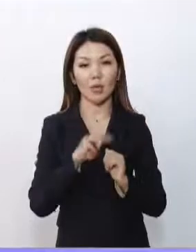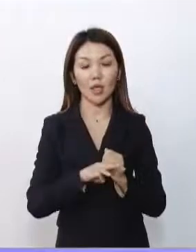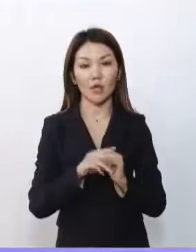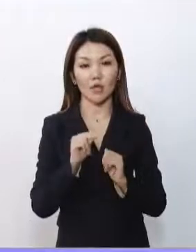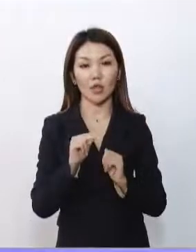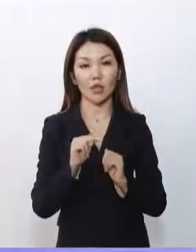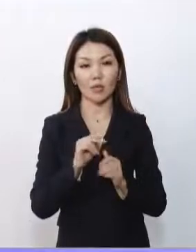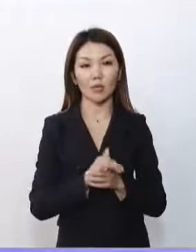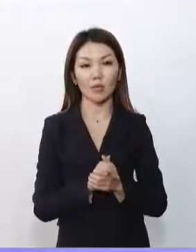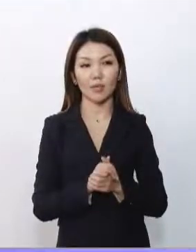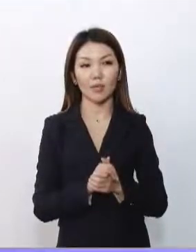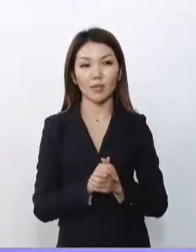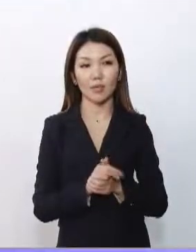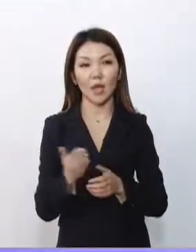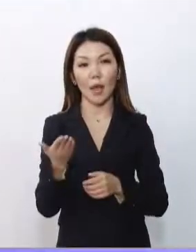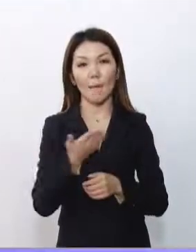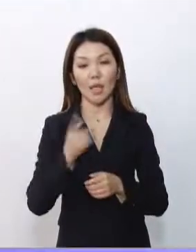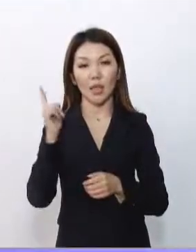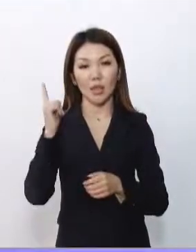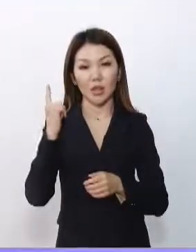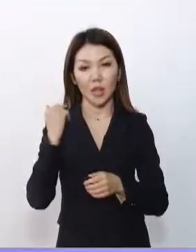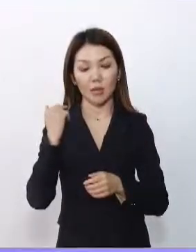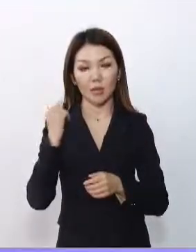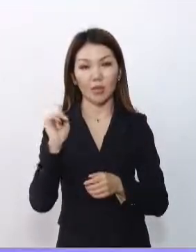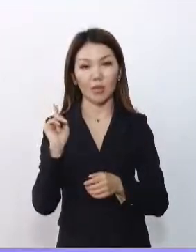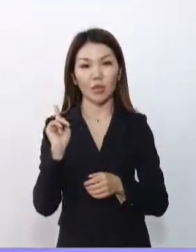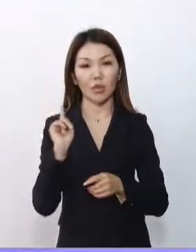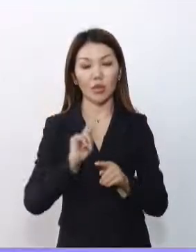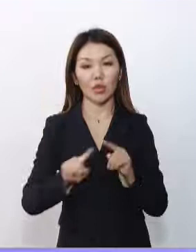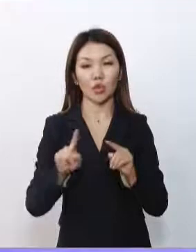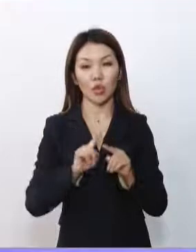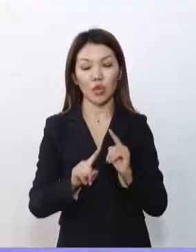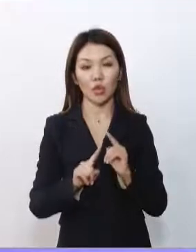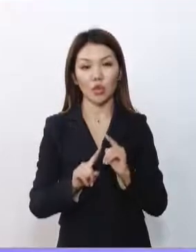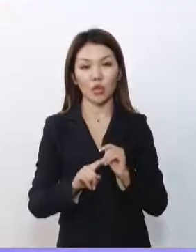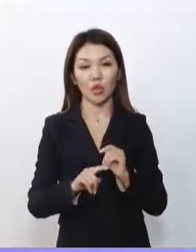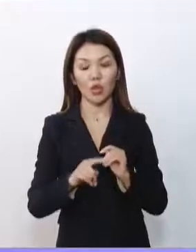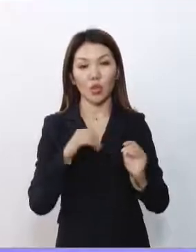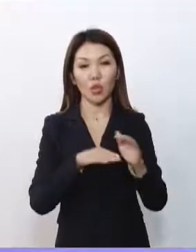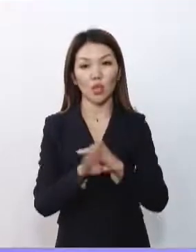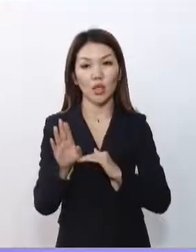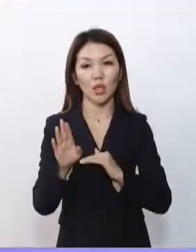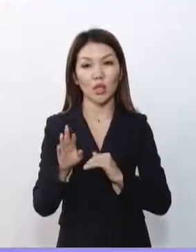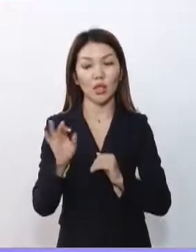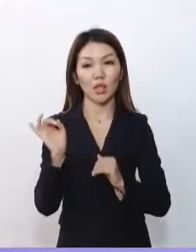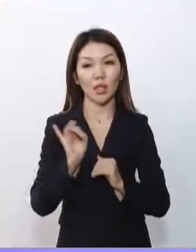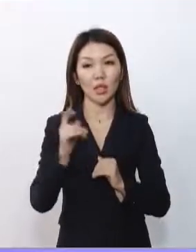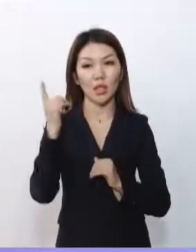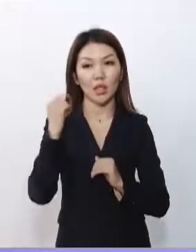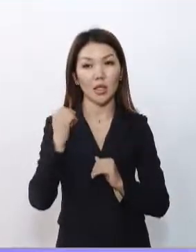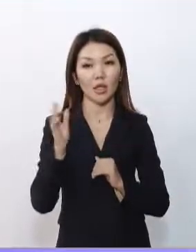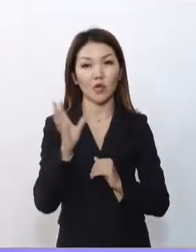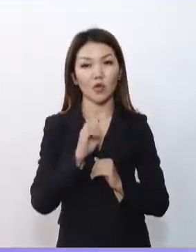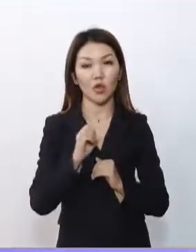час мы знаем скорость удаления и знаем все